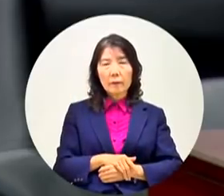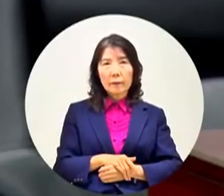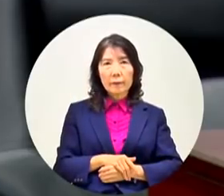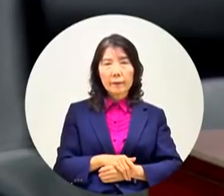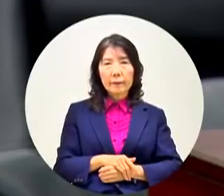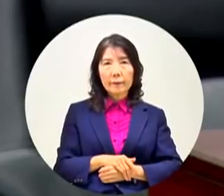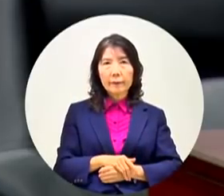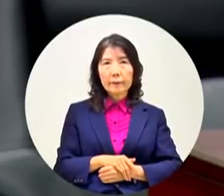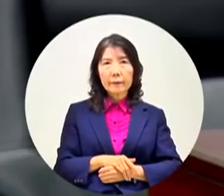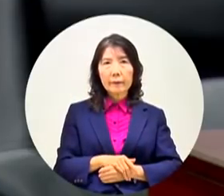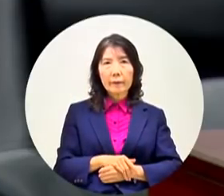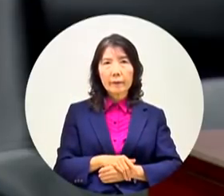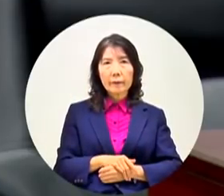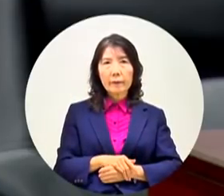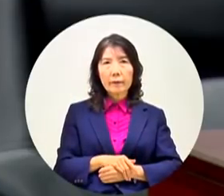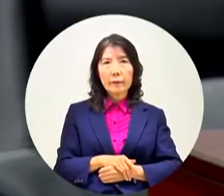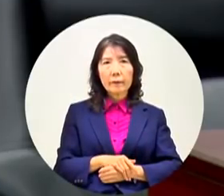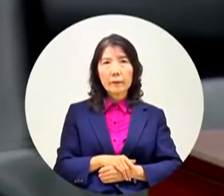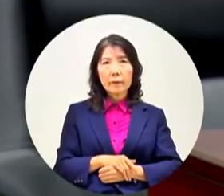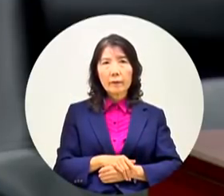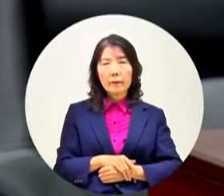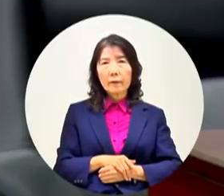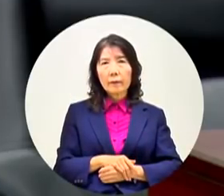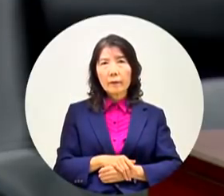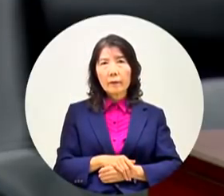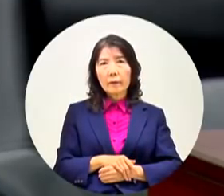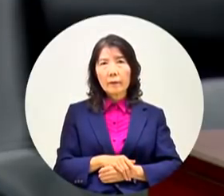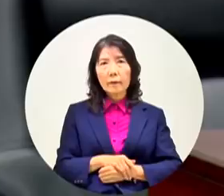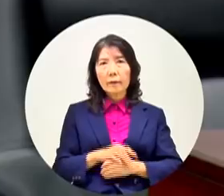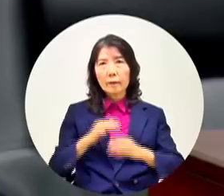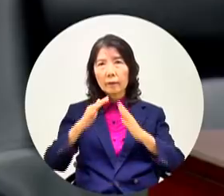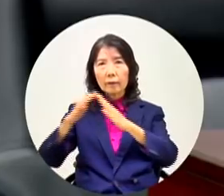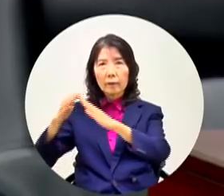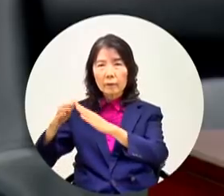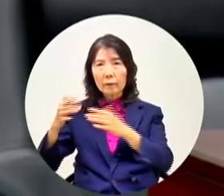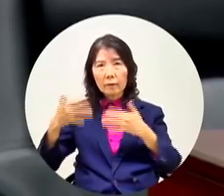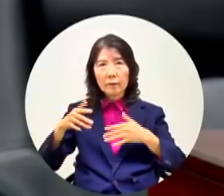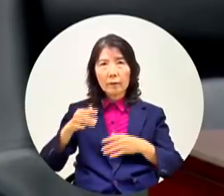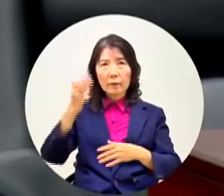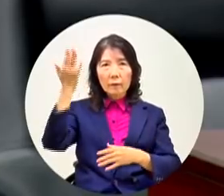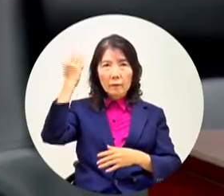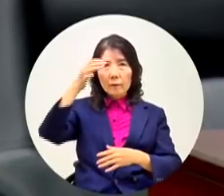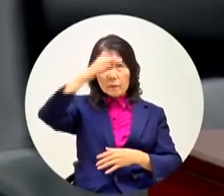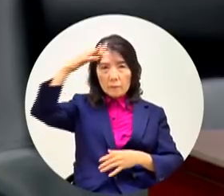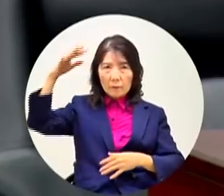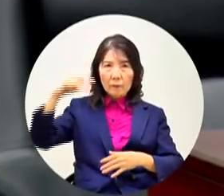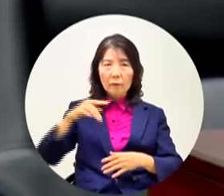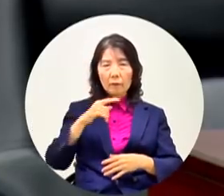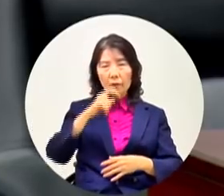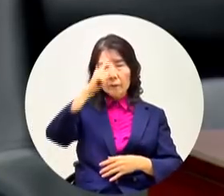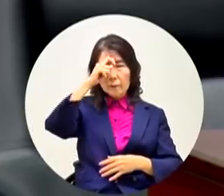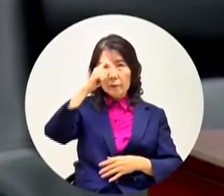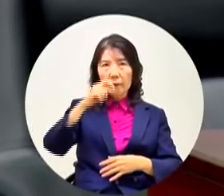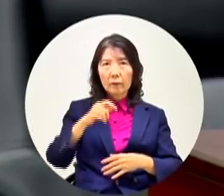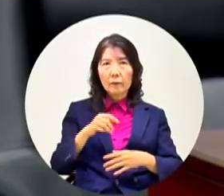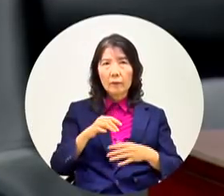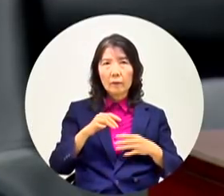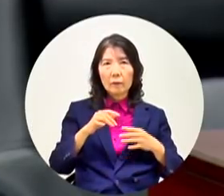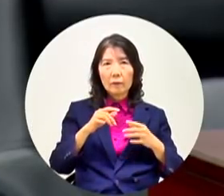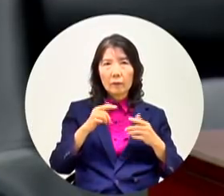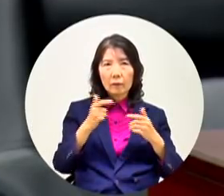咱的一挂合伙房屋的问题，伫凤山，阮凤山过去 我一直期待咱的核防护已经